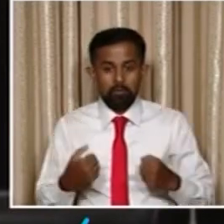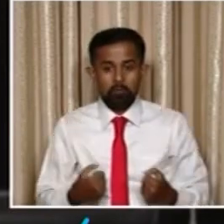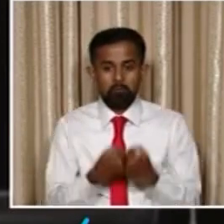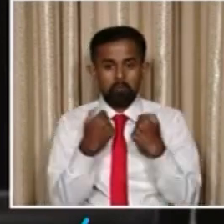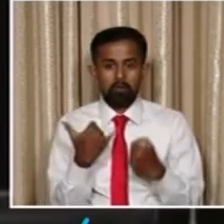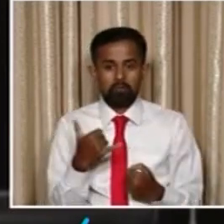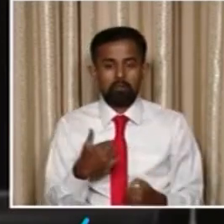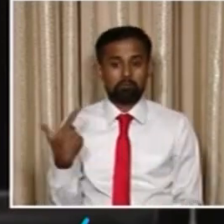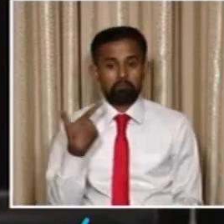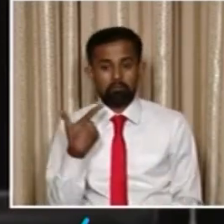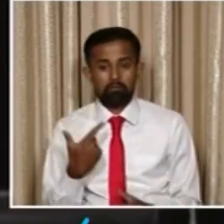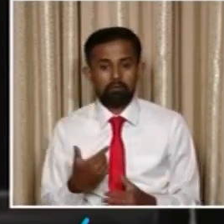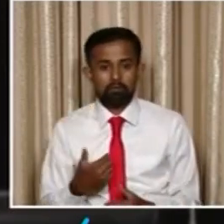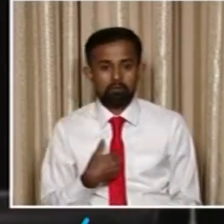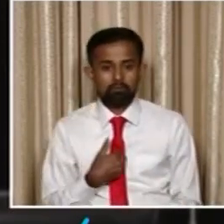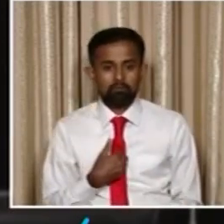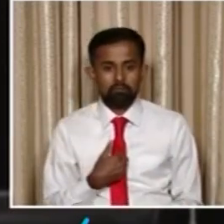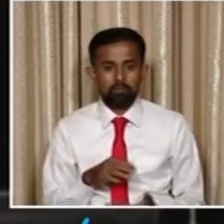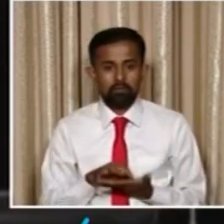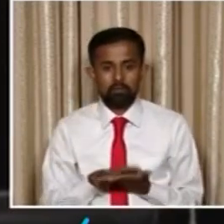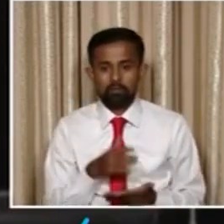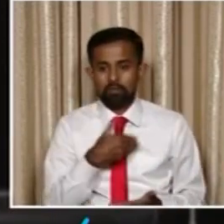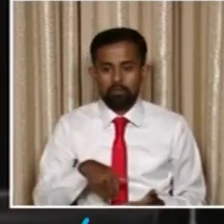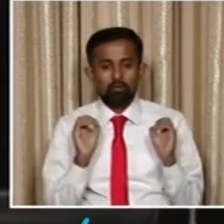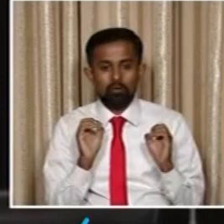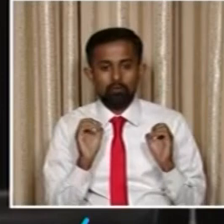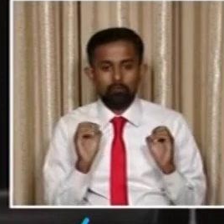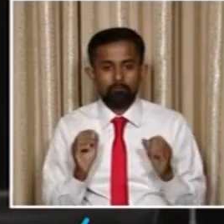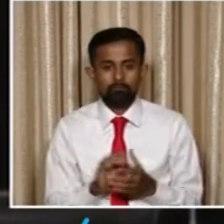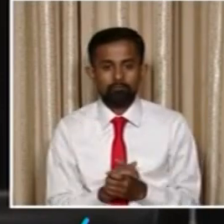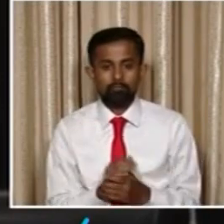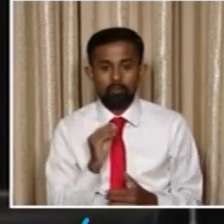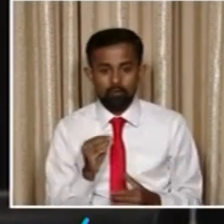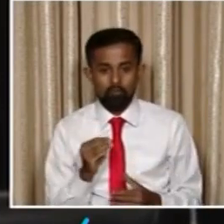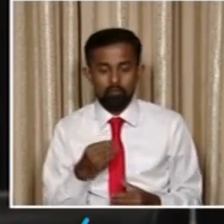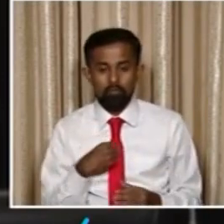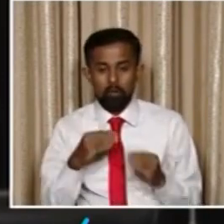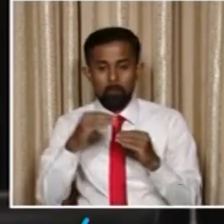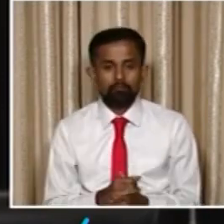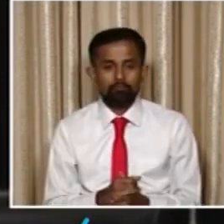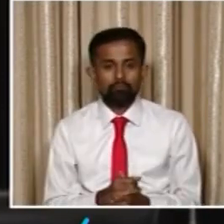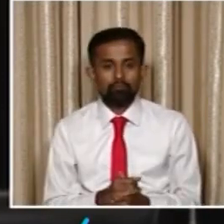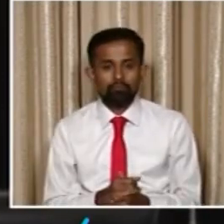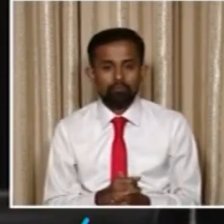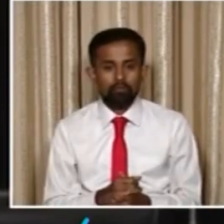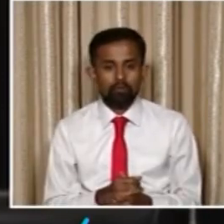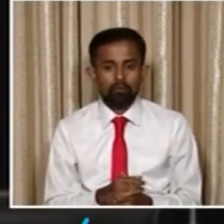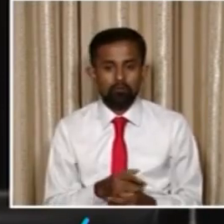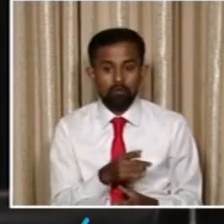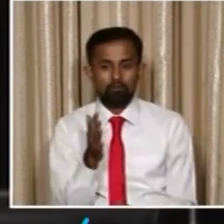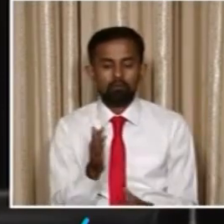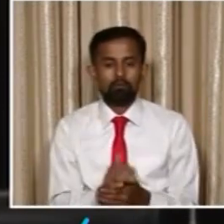පත් වෙන මට එන තර්ජන. දැන් මම කිසිම තීන්දුවක් ක්‍රිකට් ගැන අරගෙන නැහැ. හරි. නමුත් මට වක්‍ර වෙන තර්ජන. මෙහෙම කරොත් රට